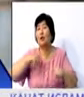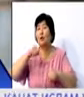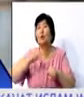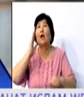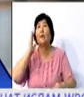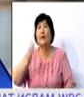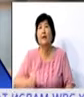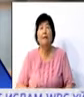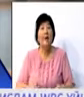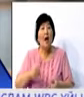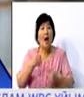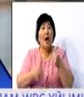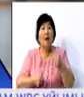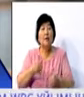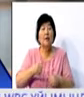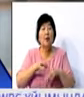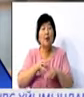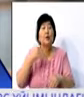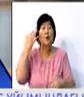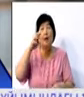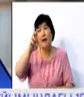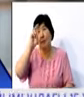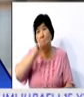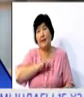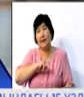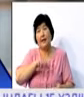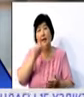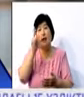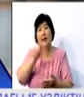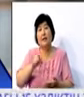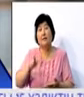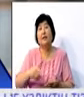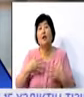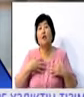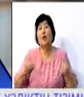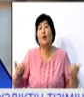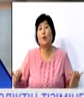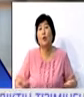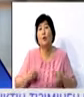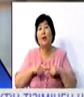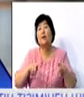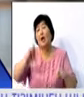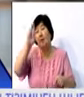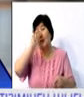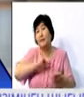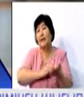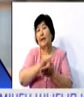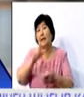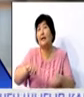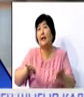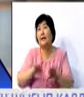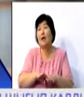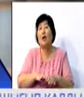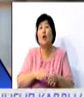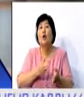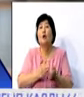бағындырмақ. Спартакиаданы өткізудің мақсаты мемлекет қызметшілер арасында салауатты өмір салтын насихаттау, мемлекет қызметшілер арасында